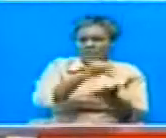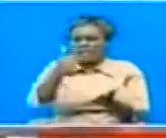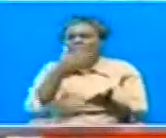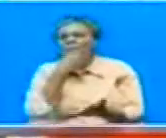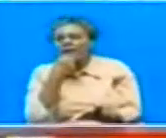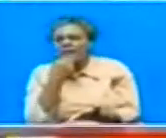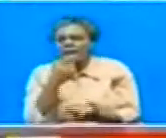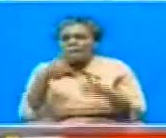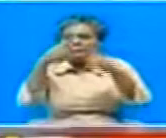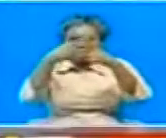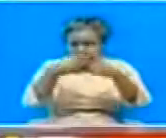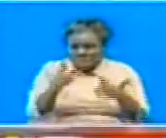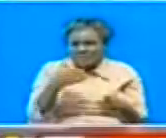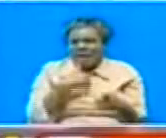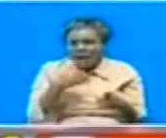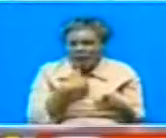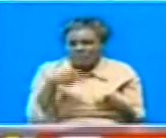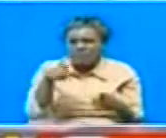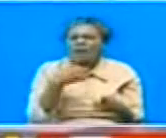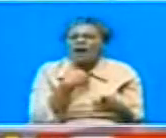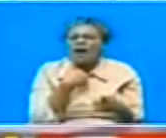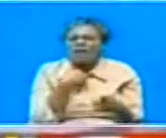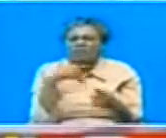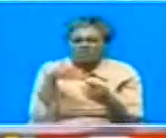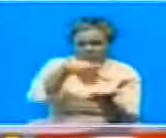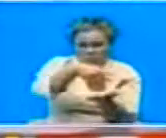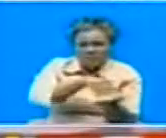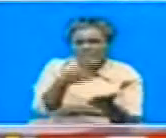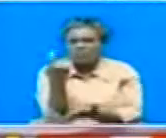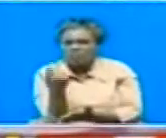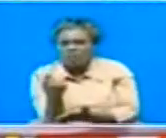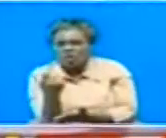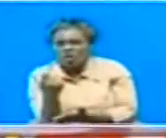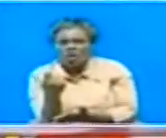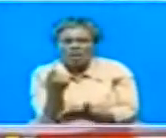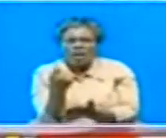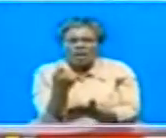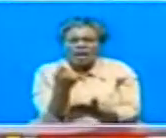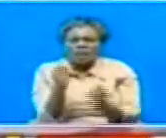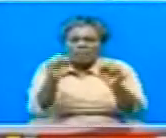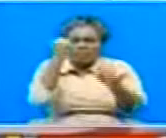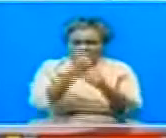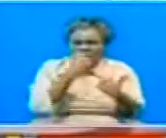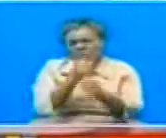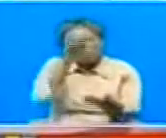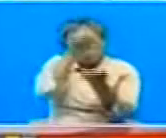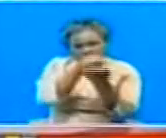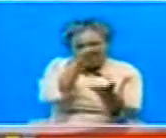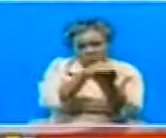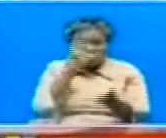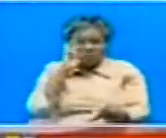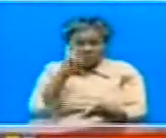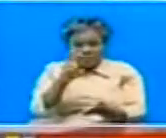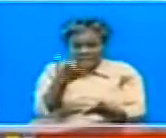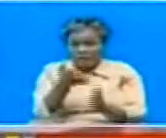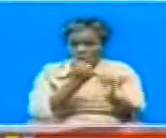Hal. Lakini kidogo wanaonekana kana kwamba wanasuasua, matokeo yao kidogo ni duni. Manake kwa sasa ukiangalia